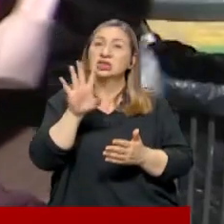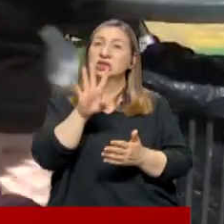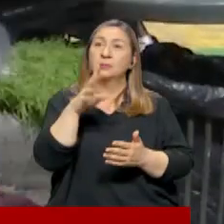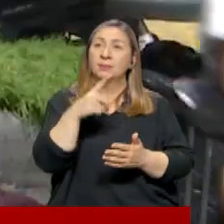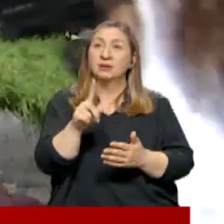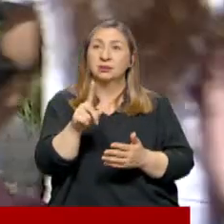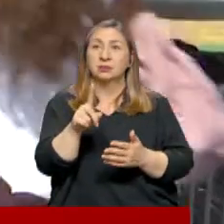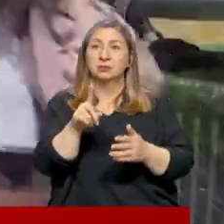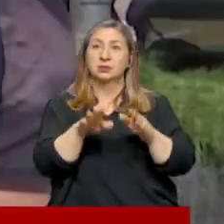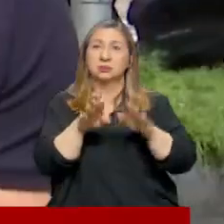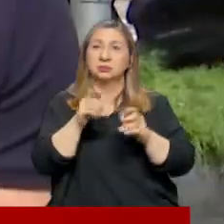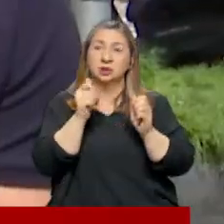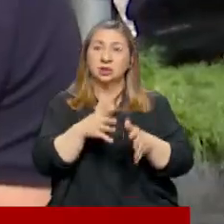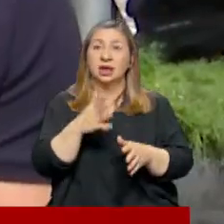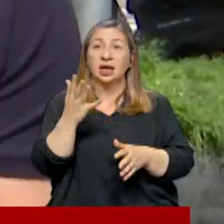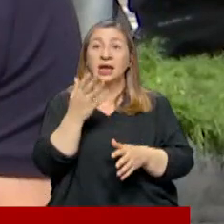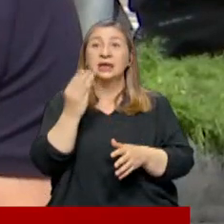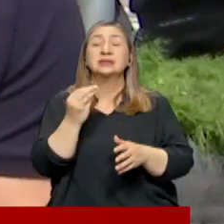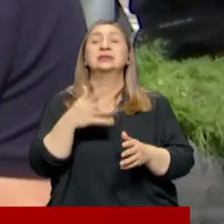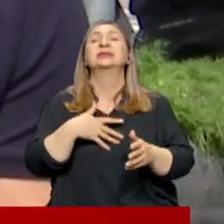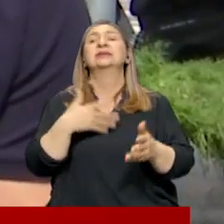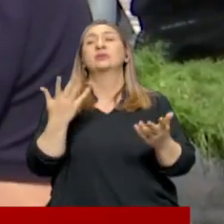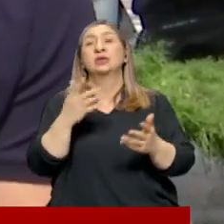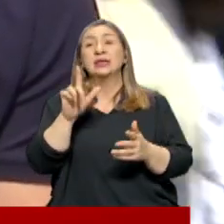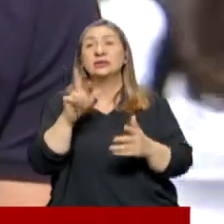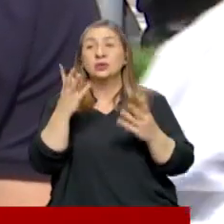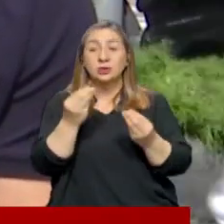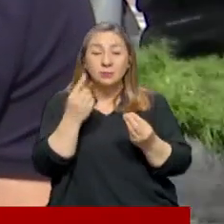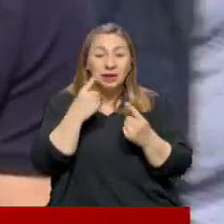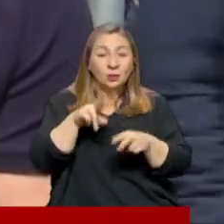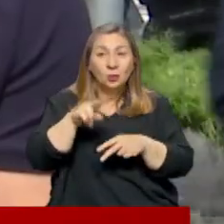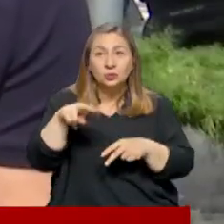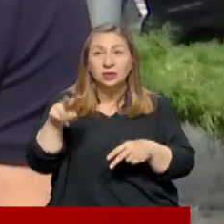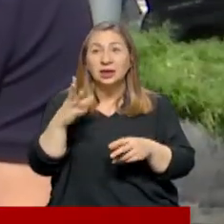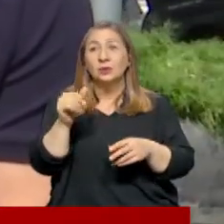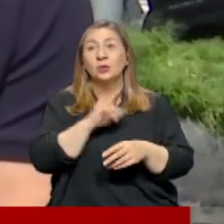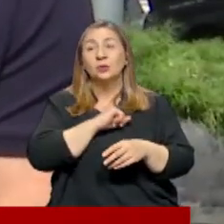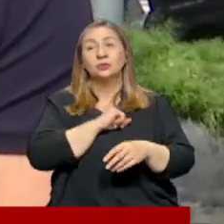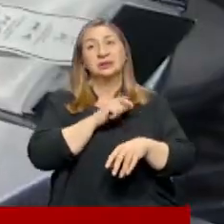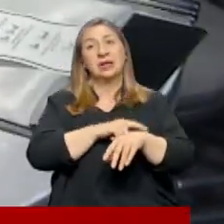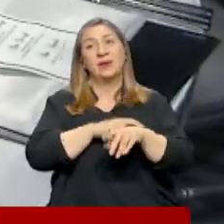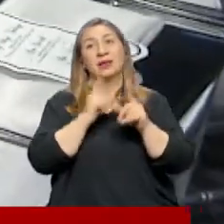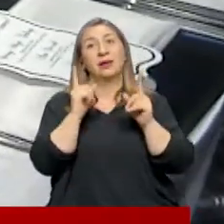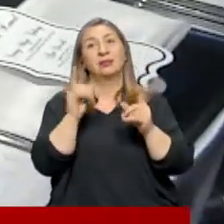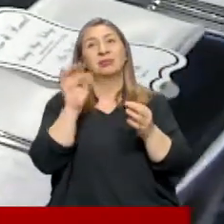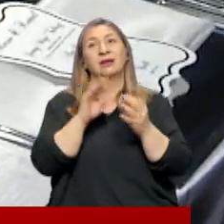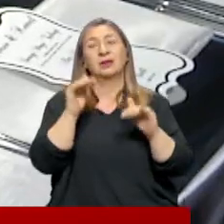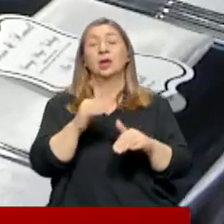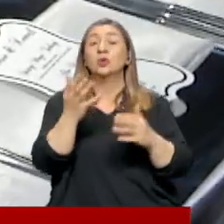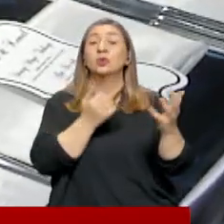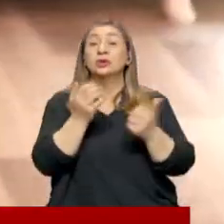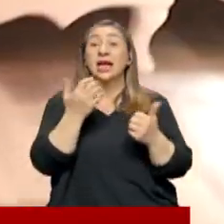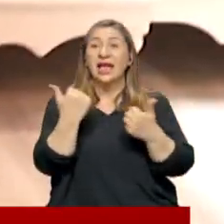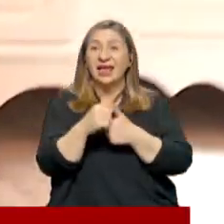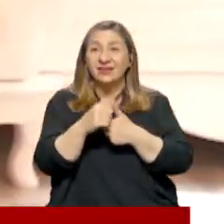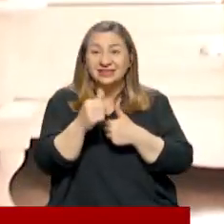lira sanırım gidecek. En iyisini geçtik zaten. İhtiyacımız olanı bakıyoruz. En korkunç zamana denk geldik. Tüketici, özellikle